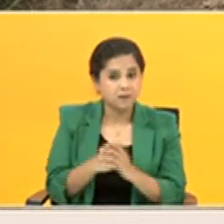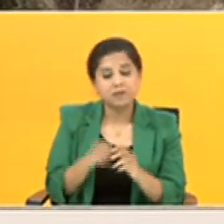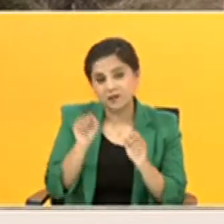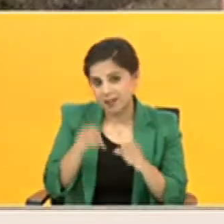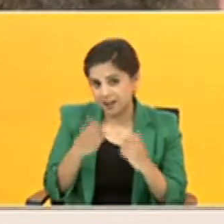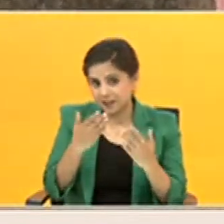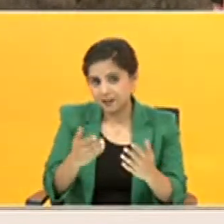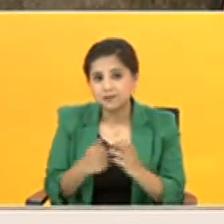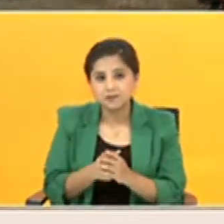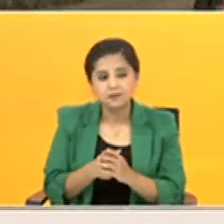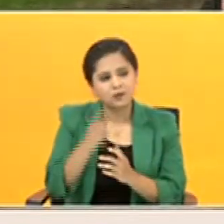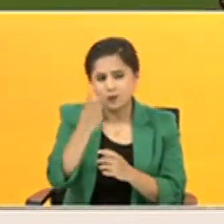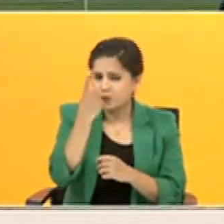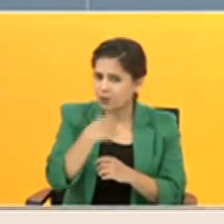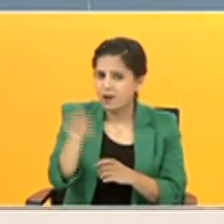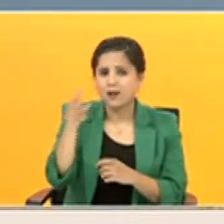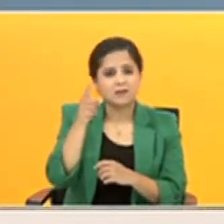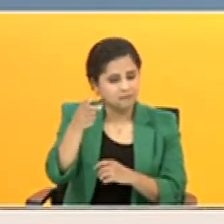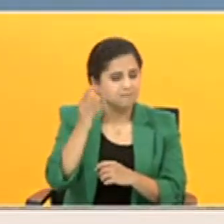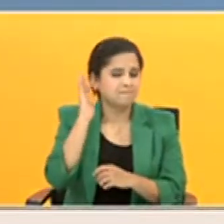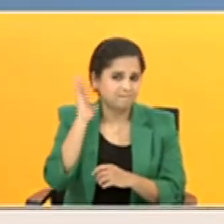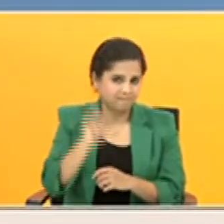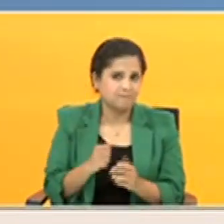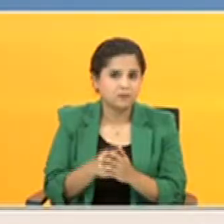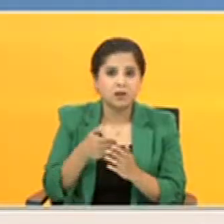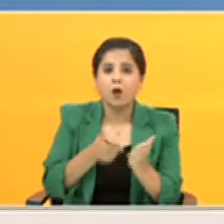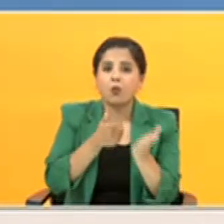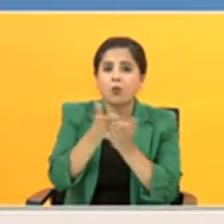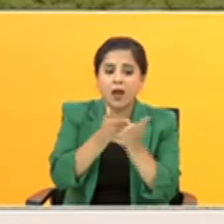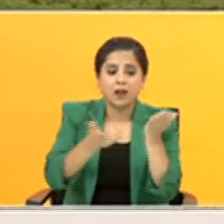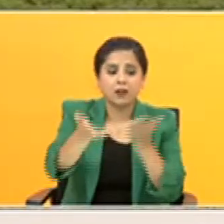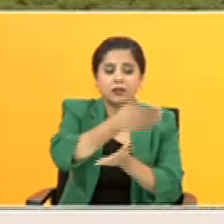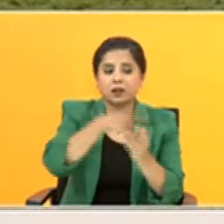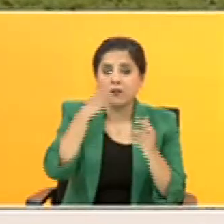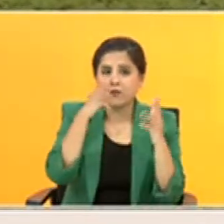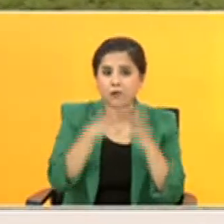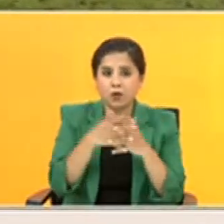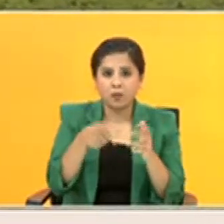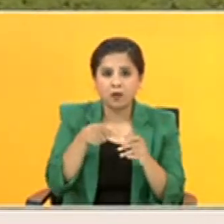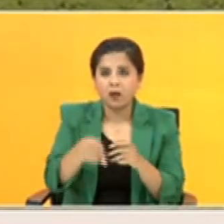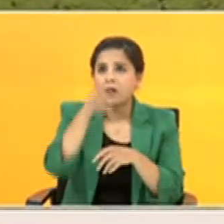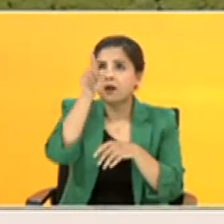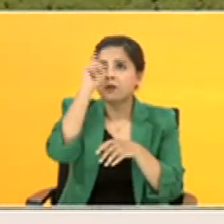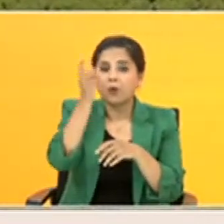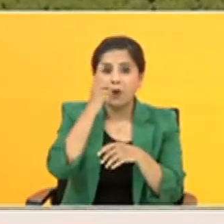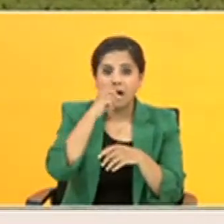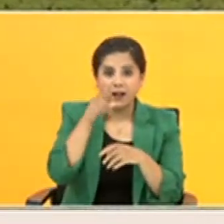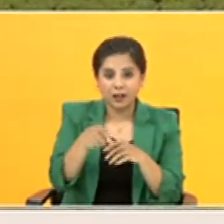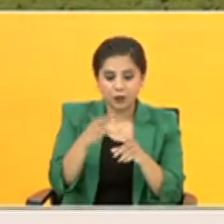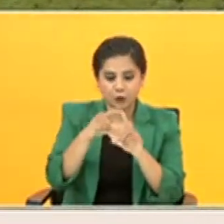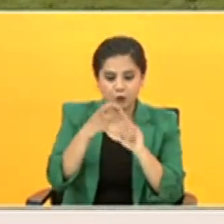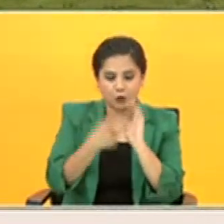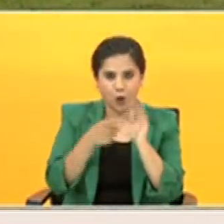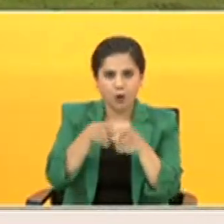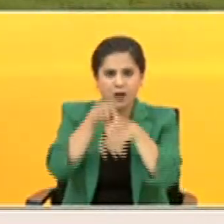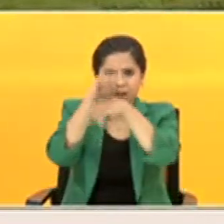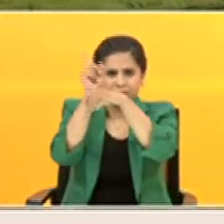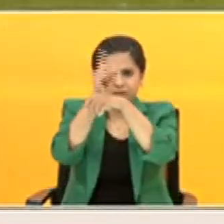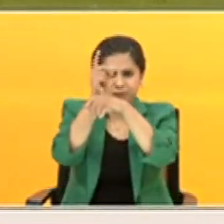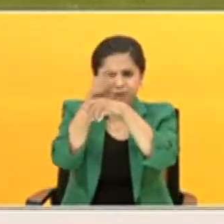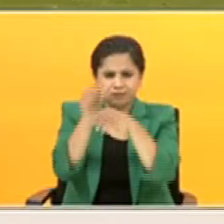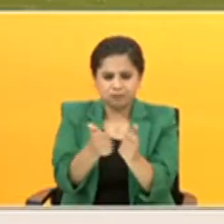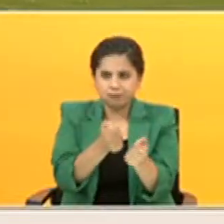हाँ, आपने सही सुना। अब गांव की महिलाएं ड्रोन दीदी बनकर ड्रोन उड़ा रही